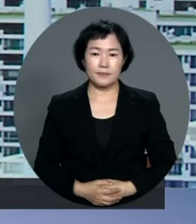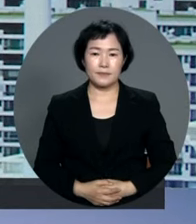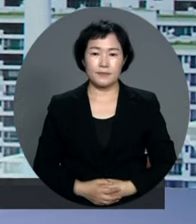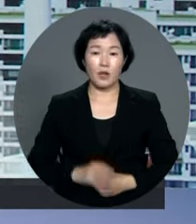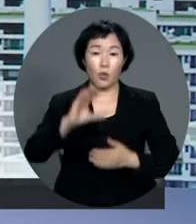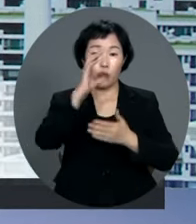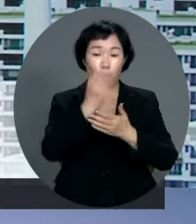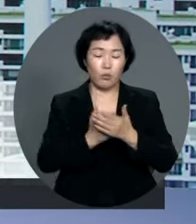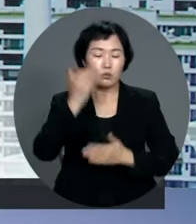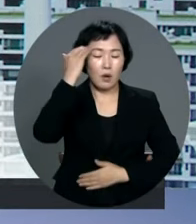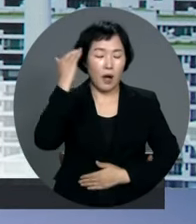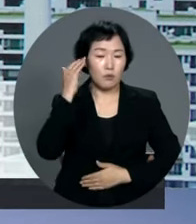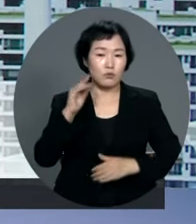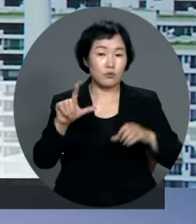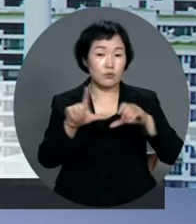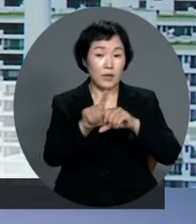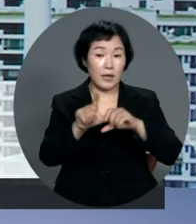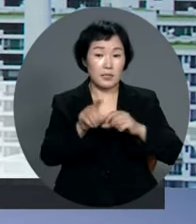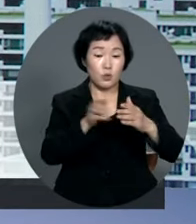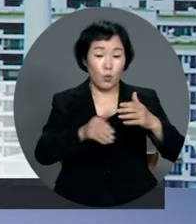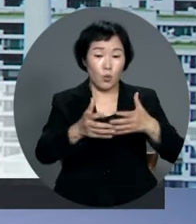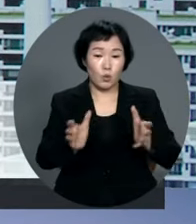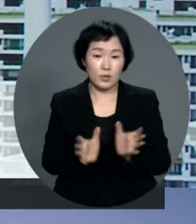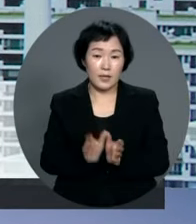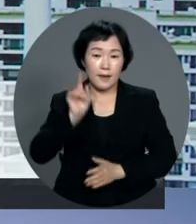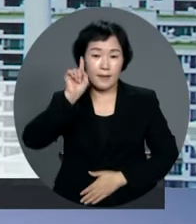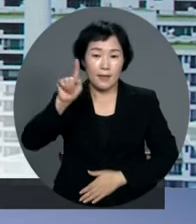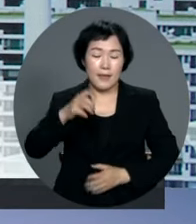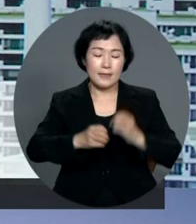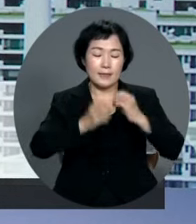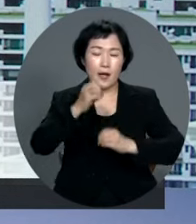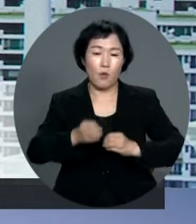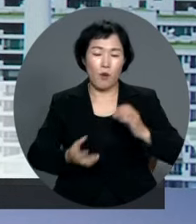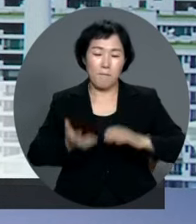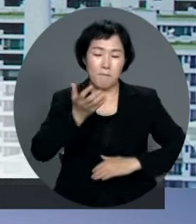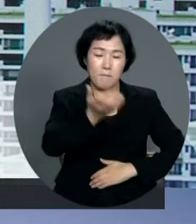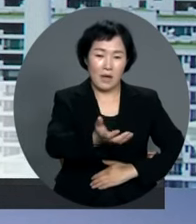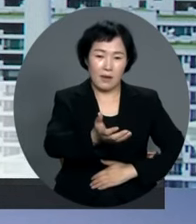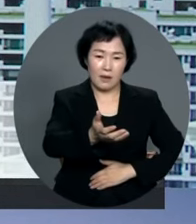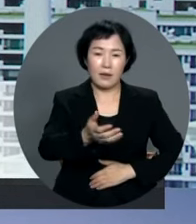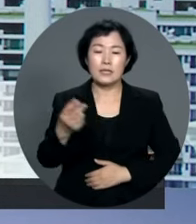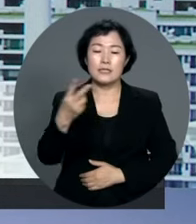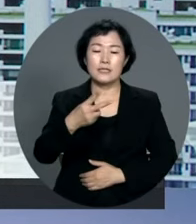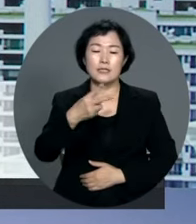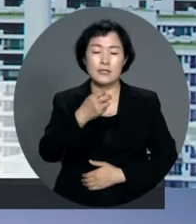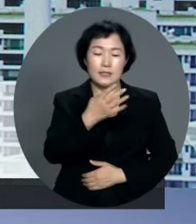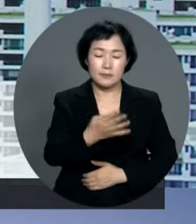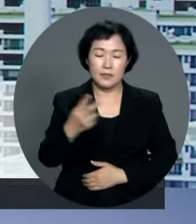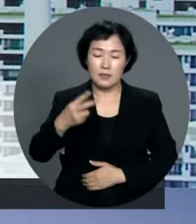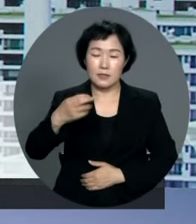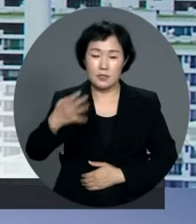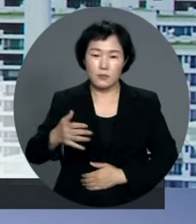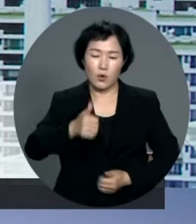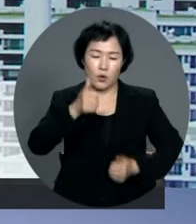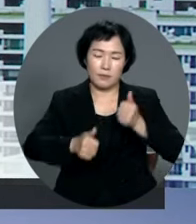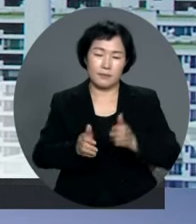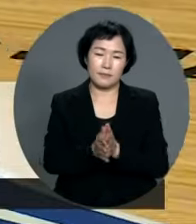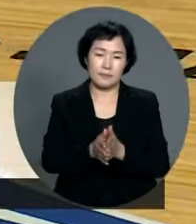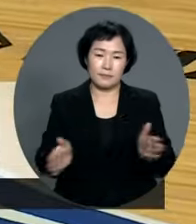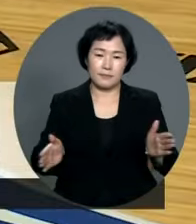프로농구 한국가스공사가 내일 창원 LG와의 원정 맞대결로 2024-2025 시즌을